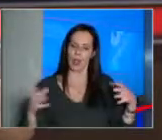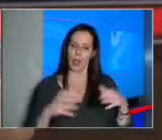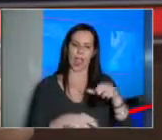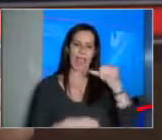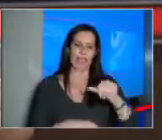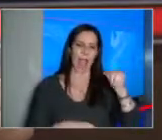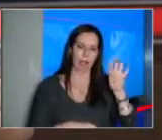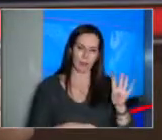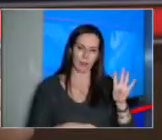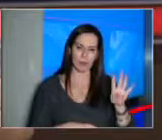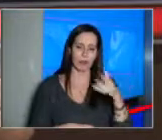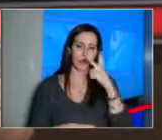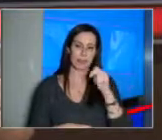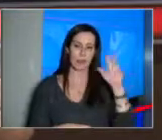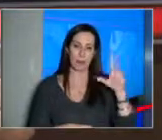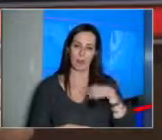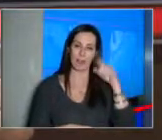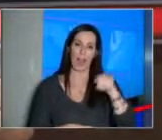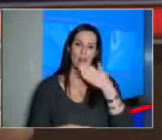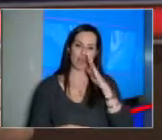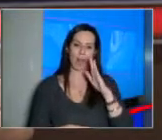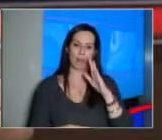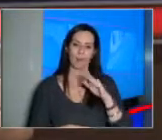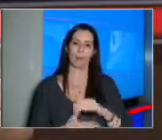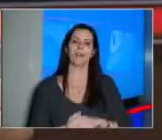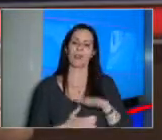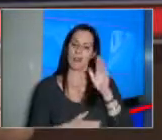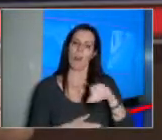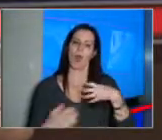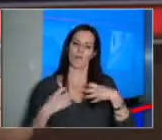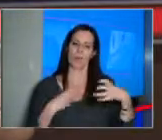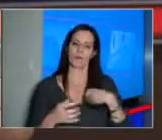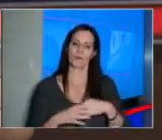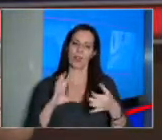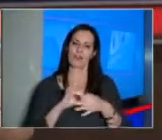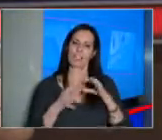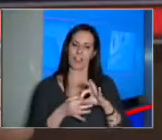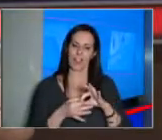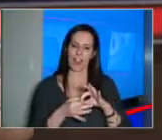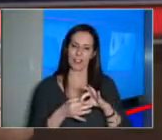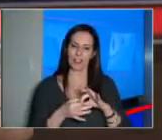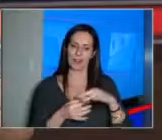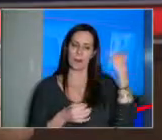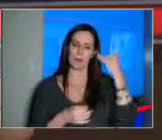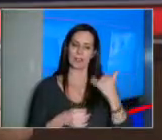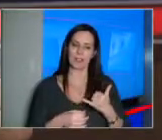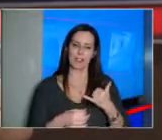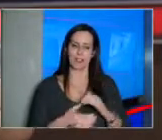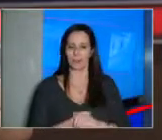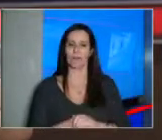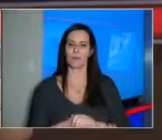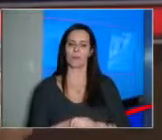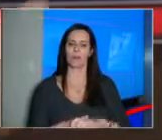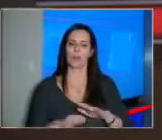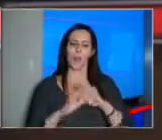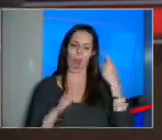A4, וב-20 למרץ אני מגיעה לירושלים, לפרגמון, לפסטיבל שנקרא מציירים שפם בפרגמון,